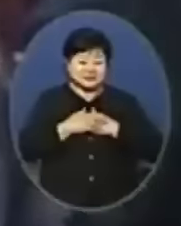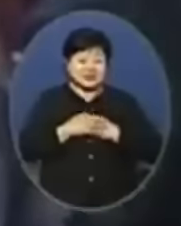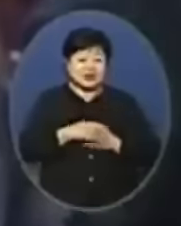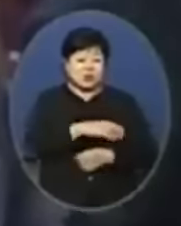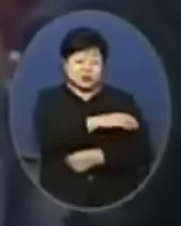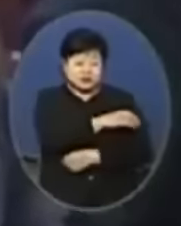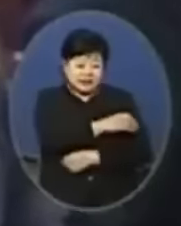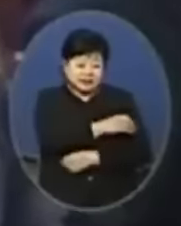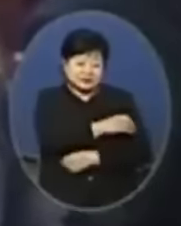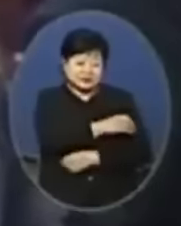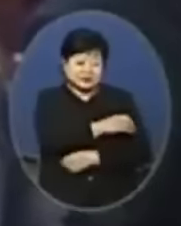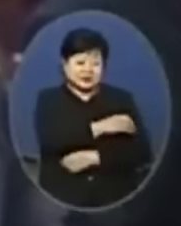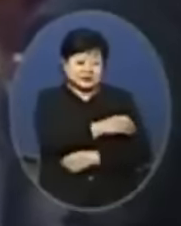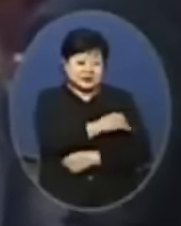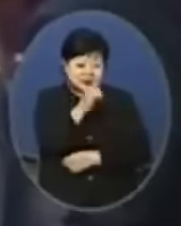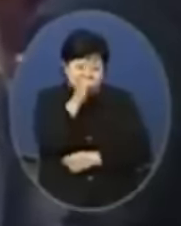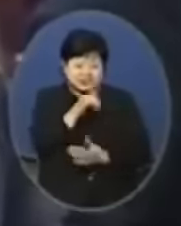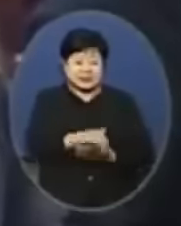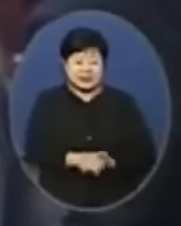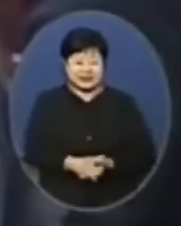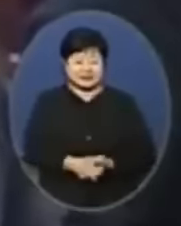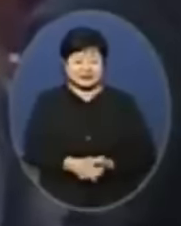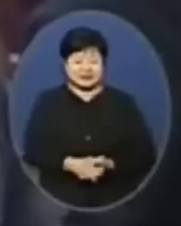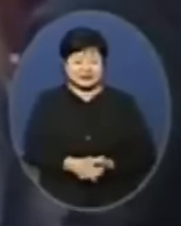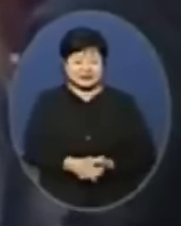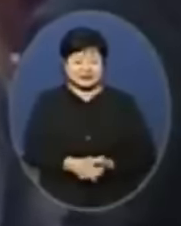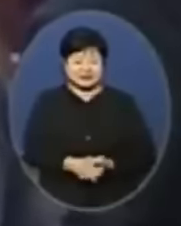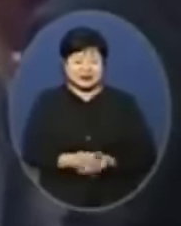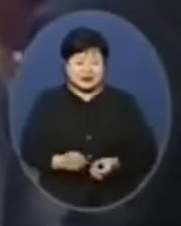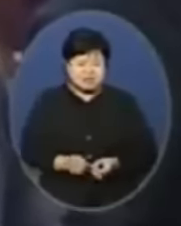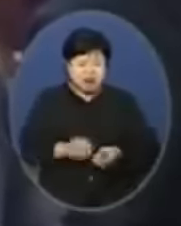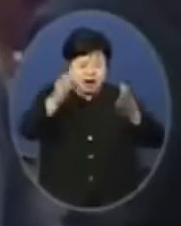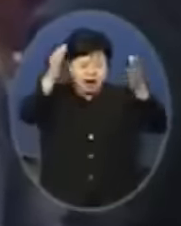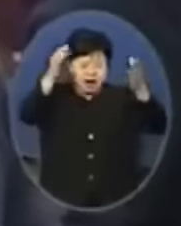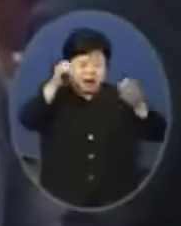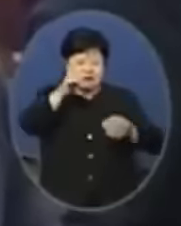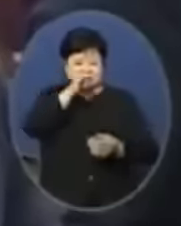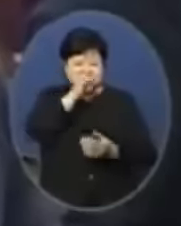권세가 있습니다. 다이나마이트 같은